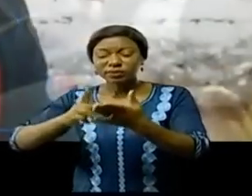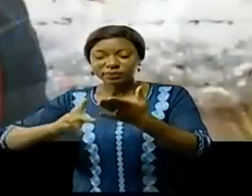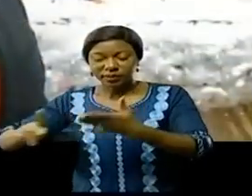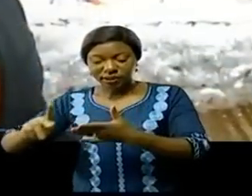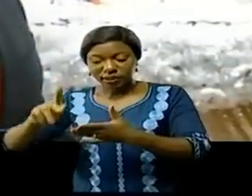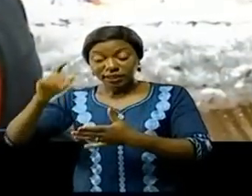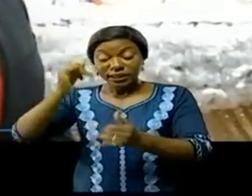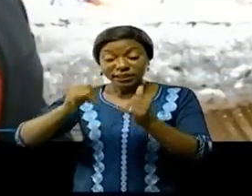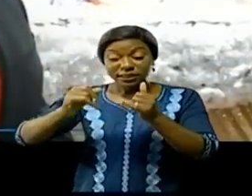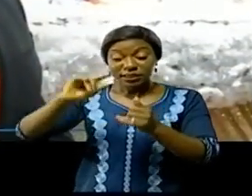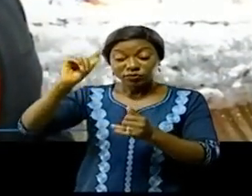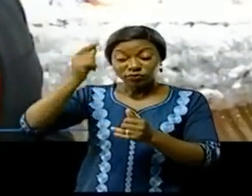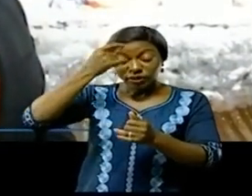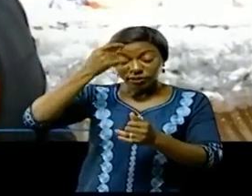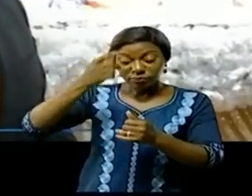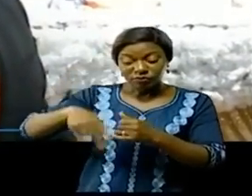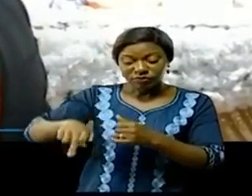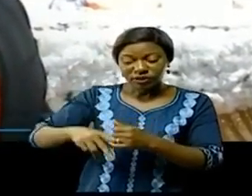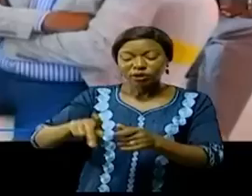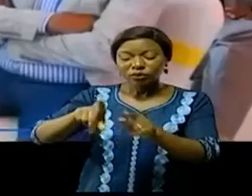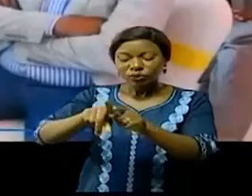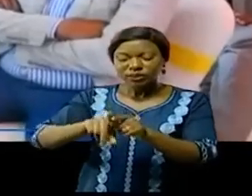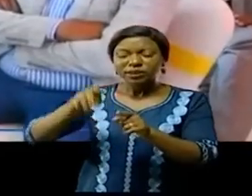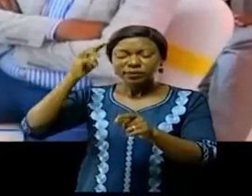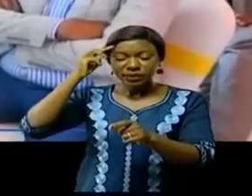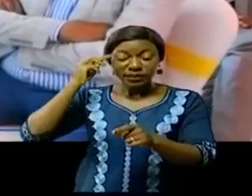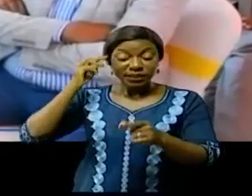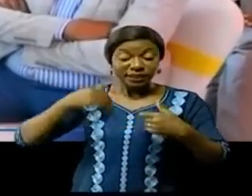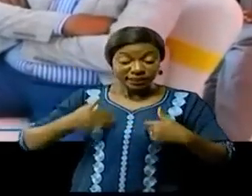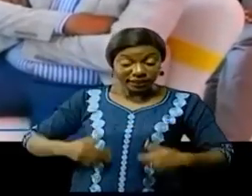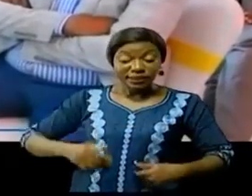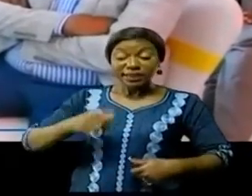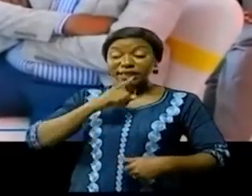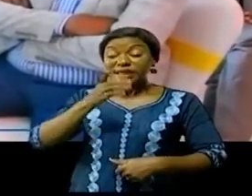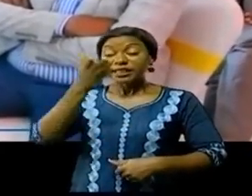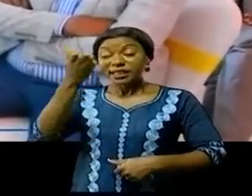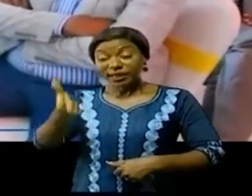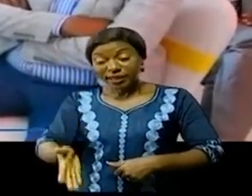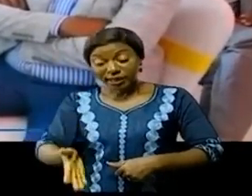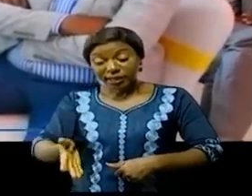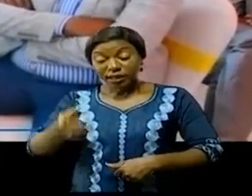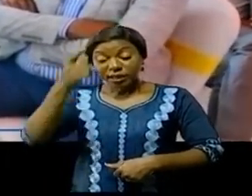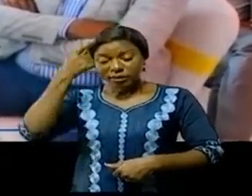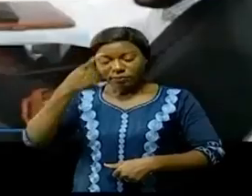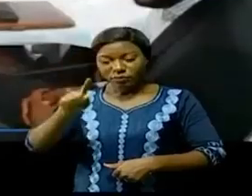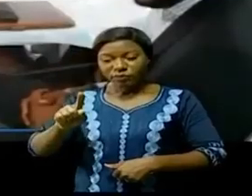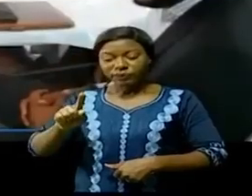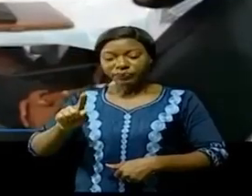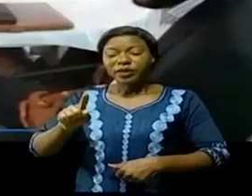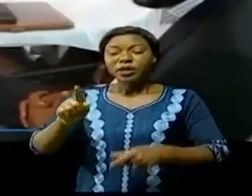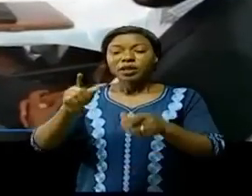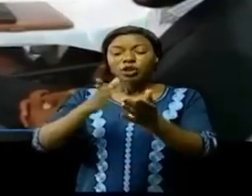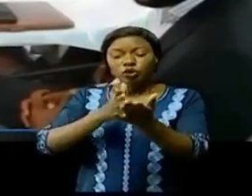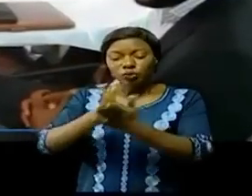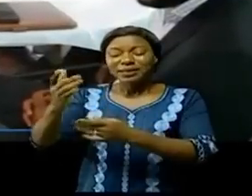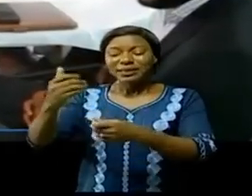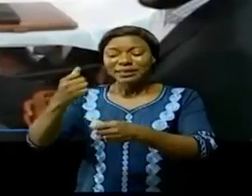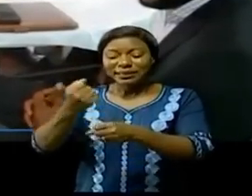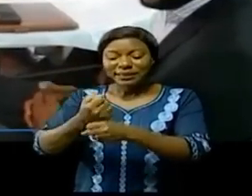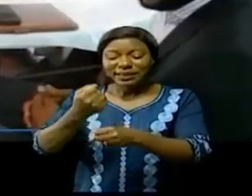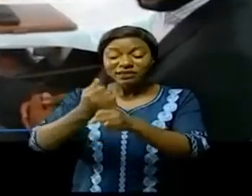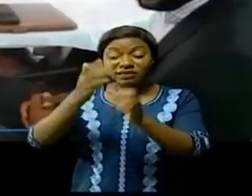le gouvernement provincial, le ministre de la Santé, qui a représenté l'autorité provinciale à d'intérim, a empêché, les droits des travailleurs doivent